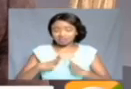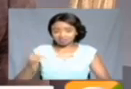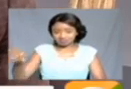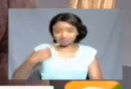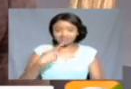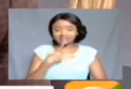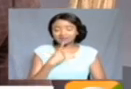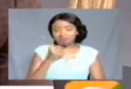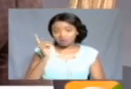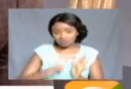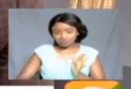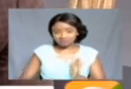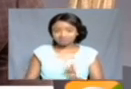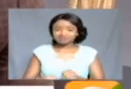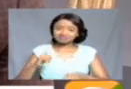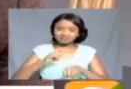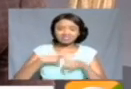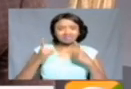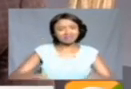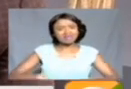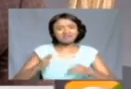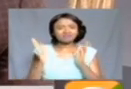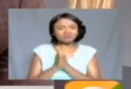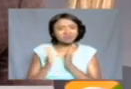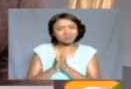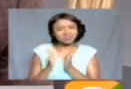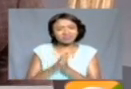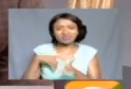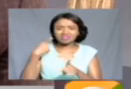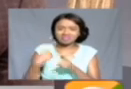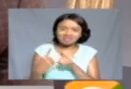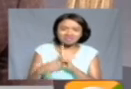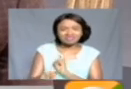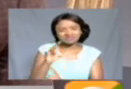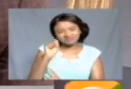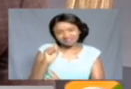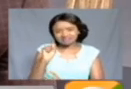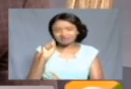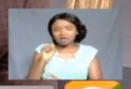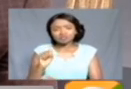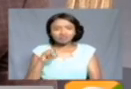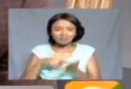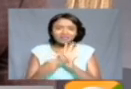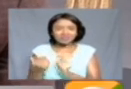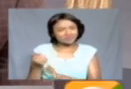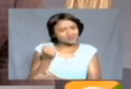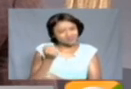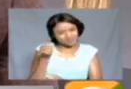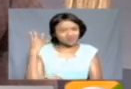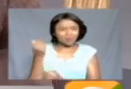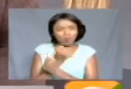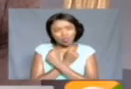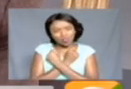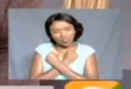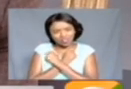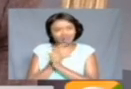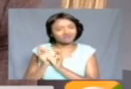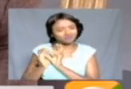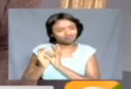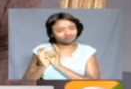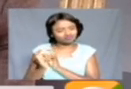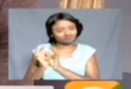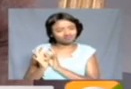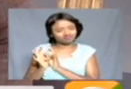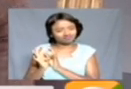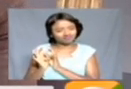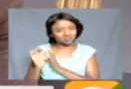mume wako miaka mitano, mna mapenzi kweli ambayo yapo, mnaelewana. Alafu kuna wakati anakuwa anapitisha mapenzi